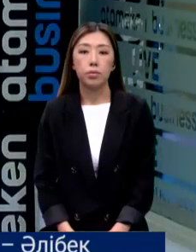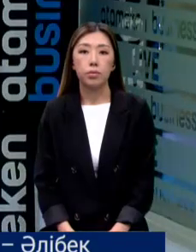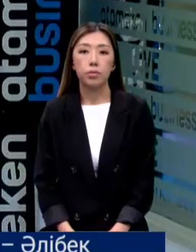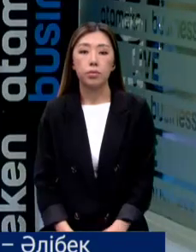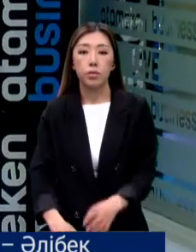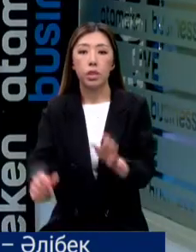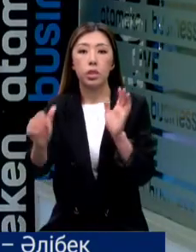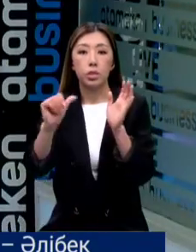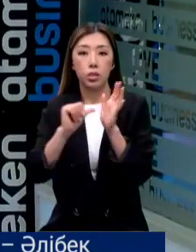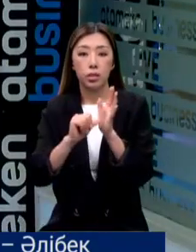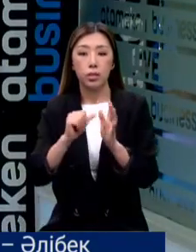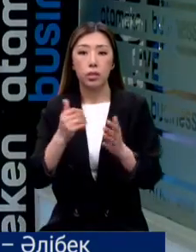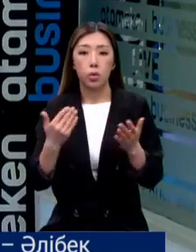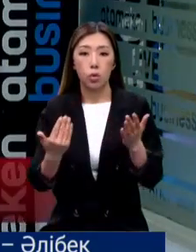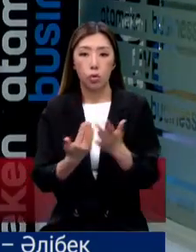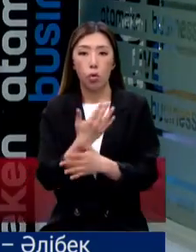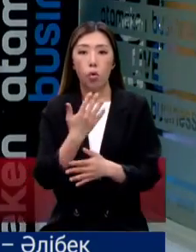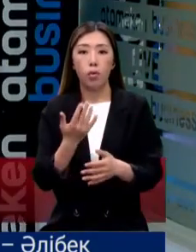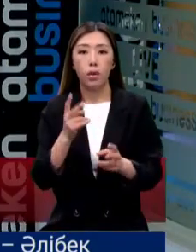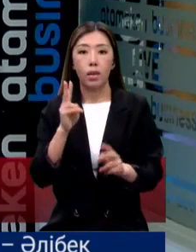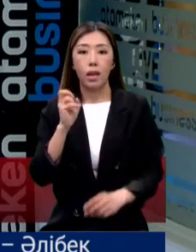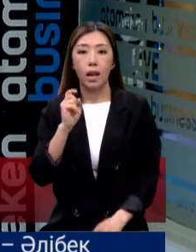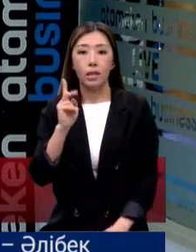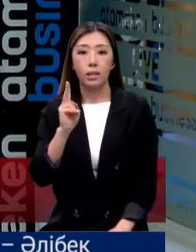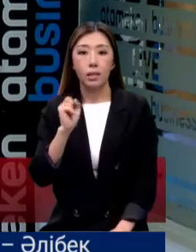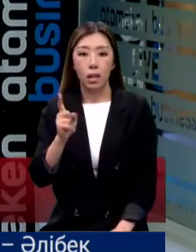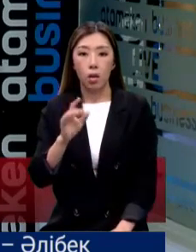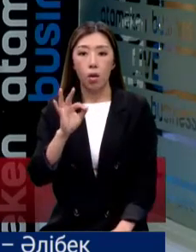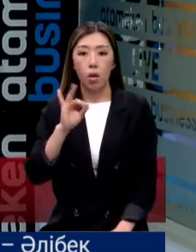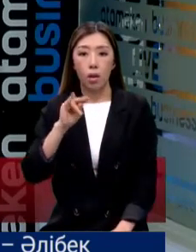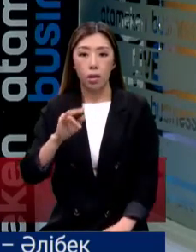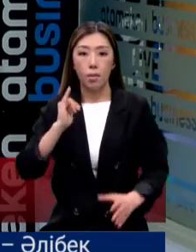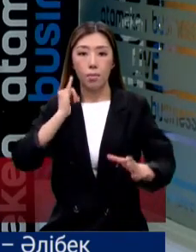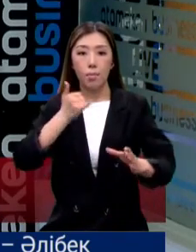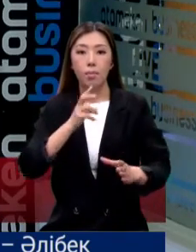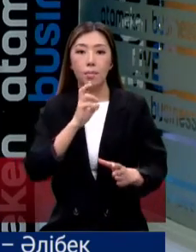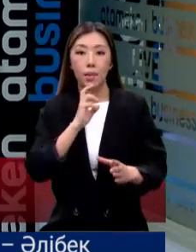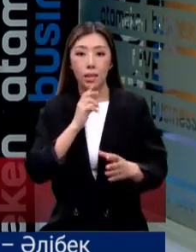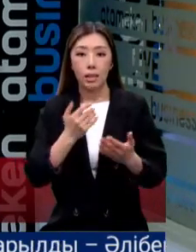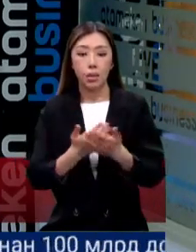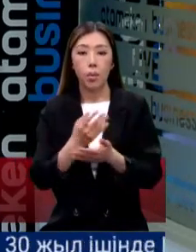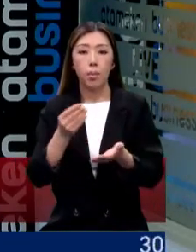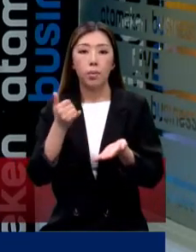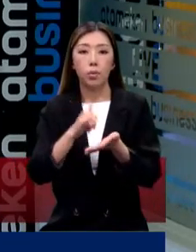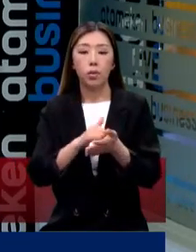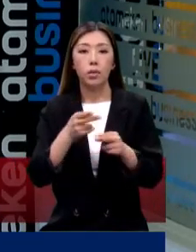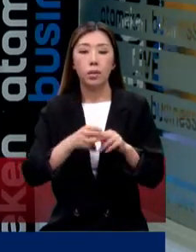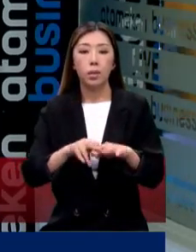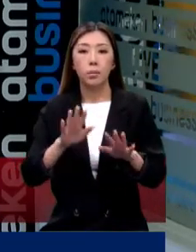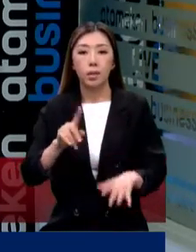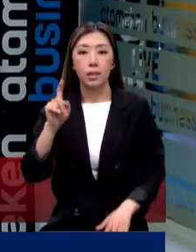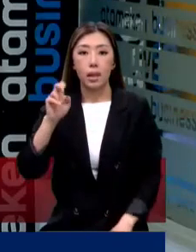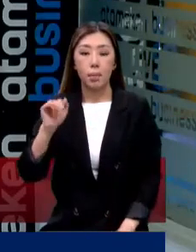6 современных автозаправочных комплексов «Казакойл» появились на трассе Западная Европа – Западный Китай. Водители могут не только заправить